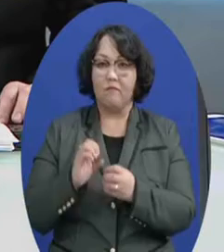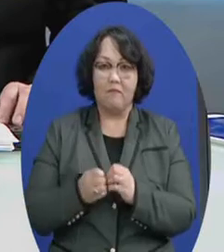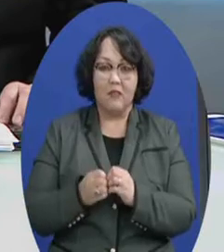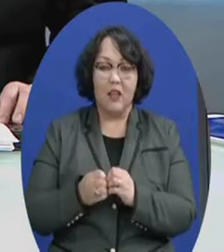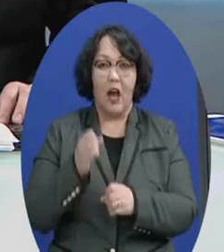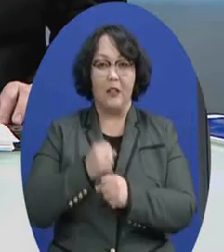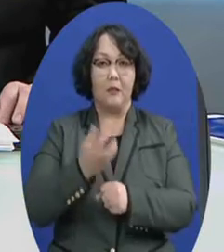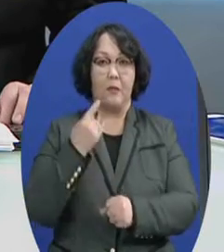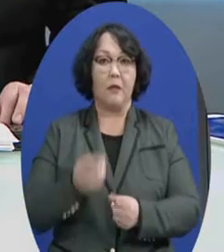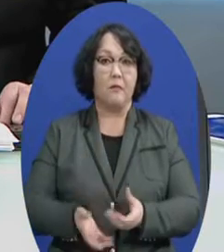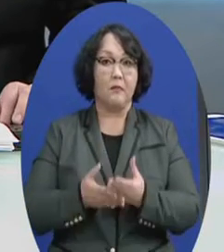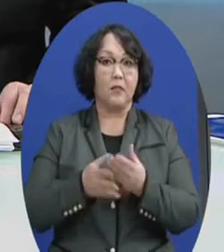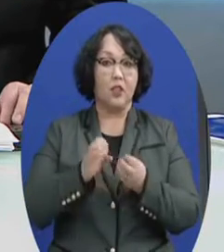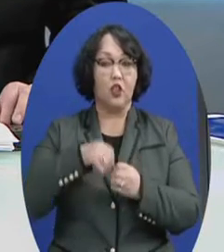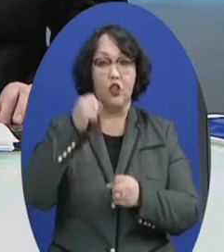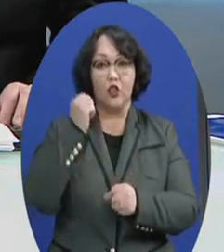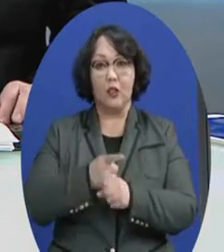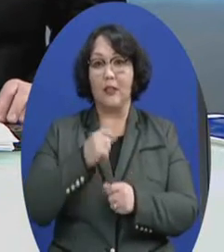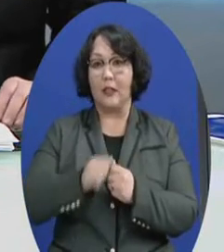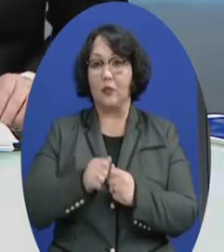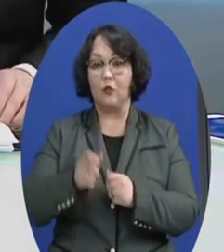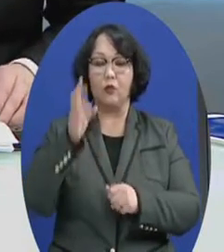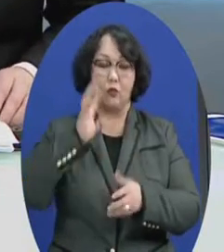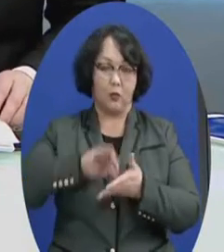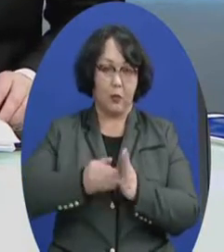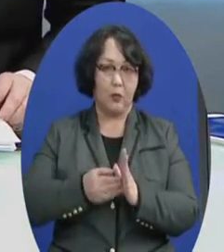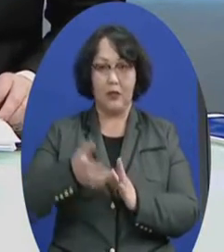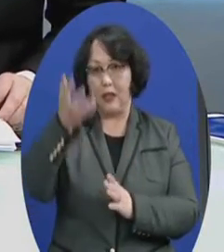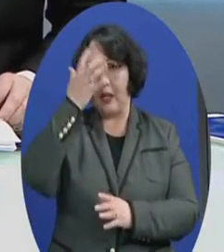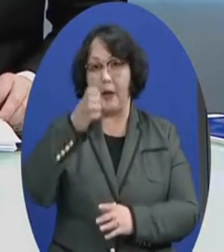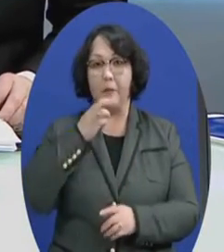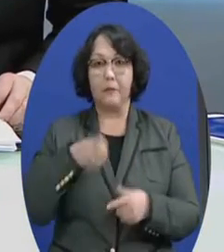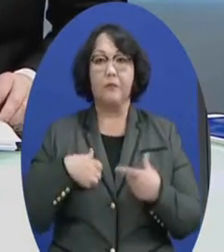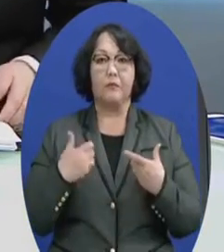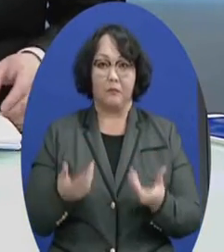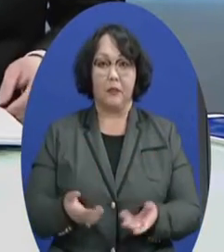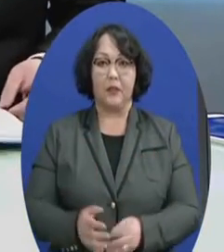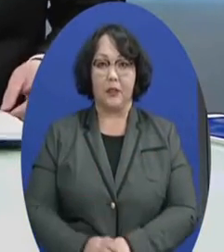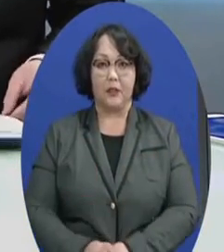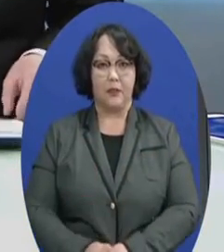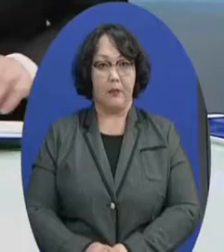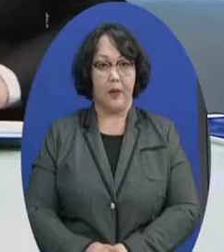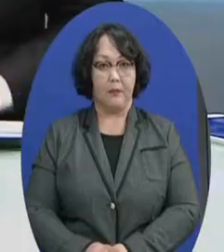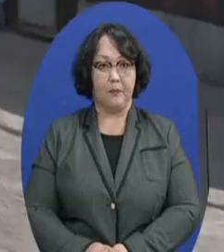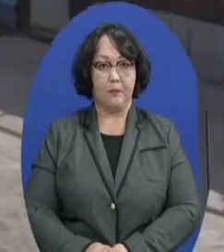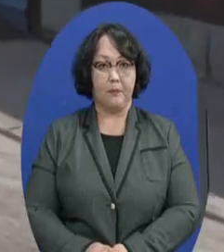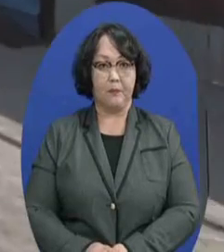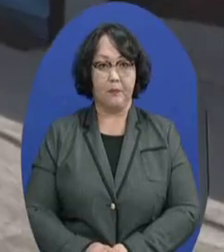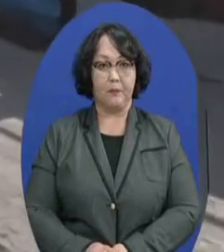ажлын байр бий болгоход зарцуулах бодлого баримтлна гэдгээ засгийн газраас мэдэгдсэн байна.